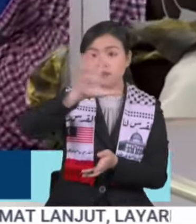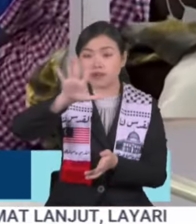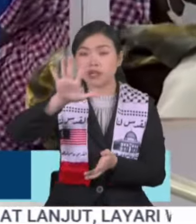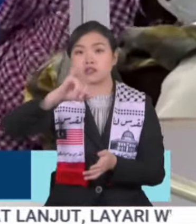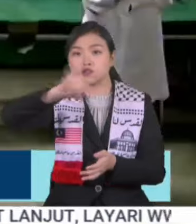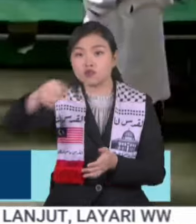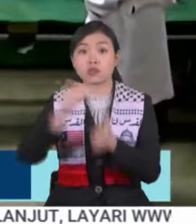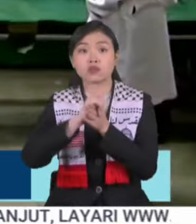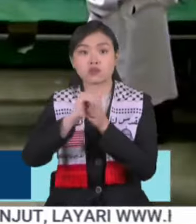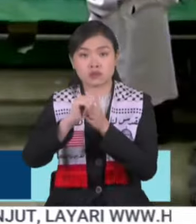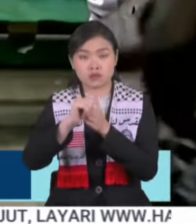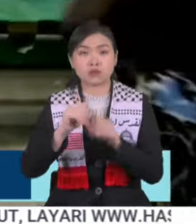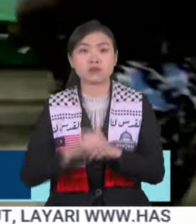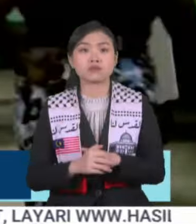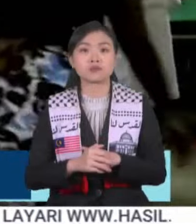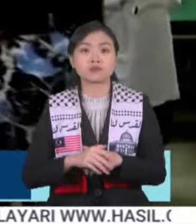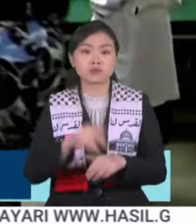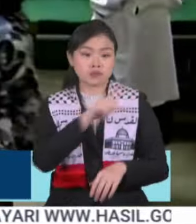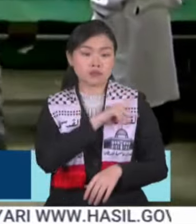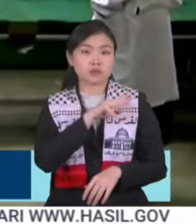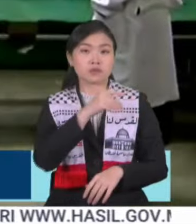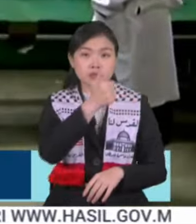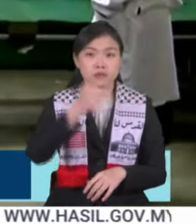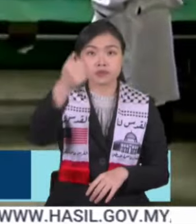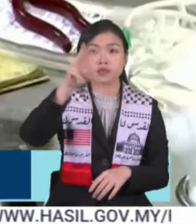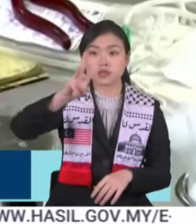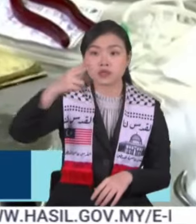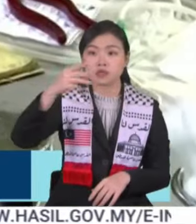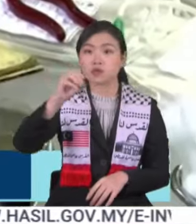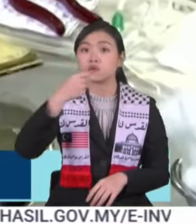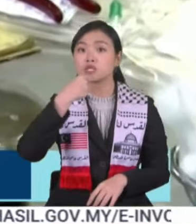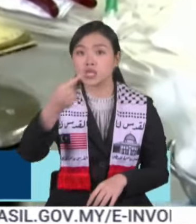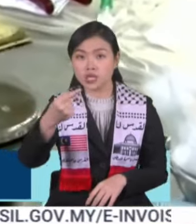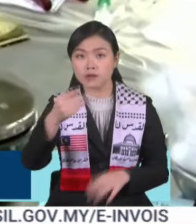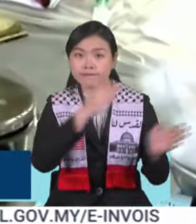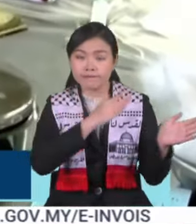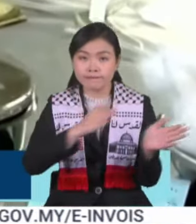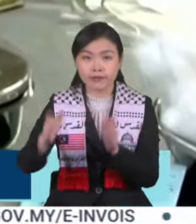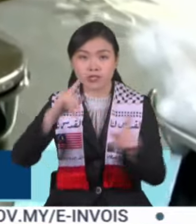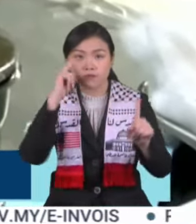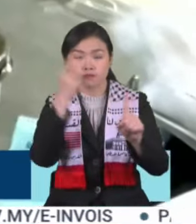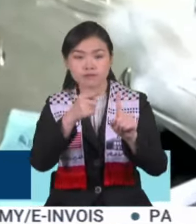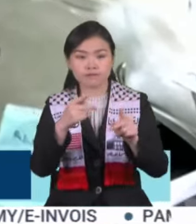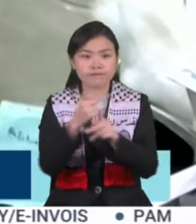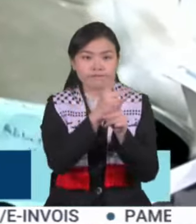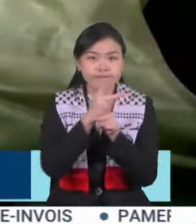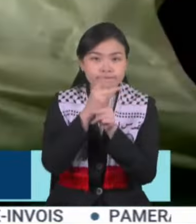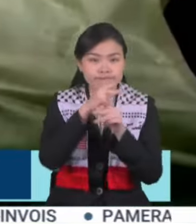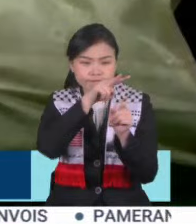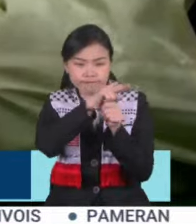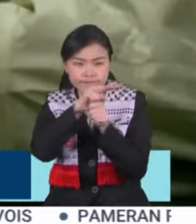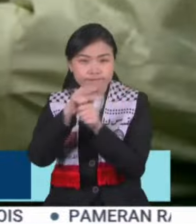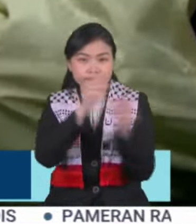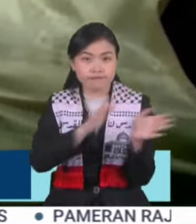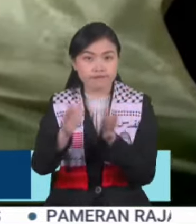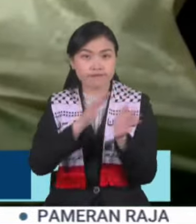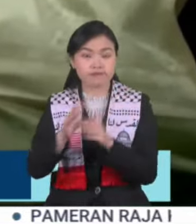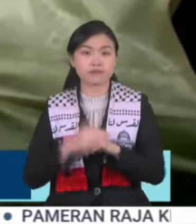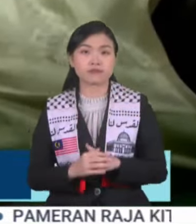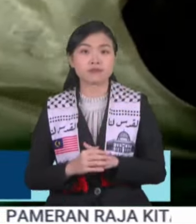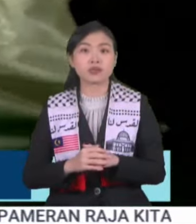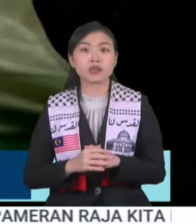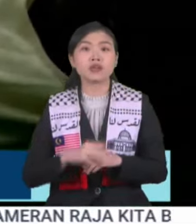$135 juta. Ketua Pengarah WHO berkata, pelan bertujuan meningkatkan strategi pengawasan serta tindak balas dan akses saksama